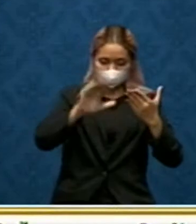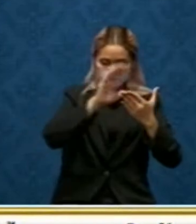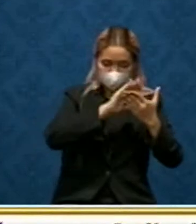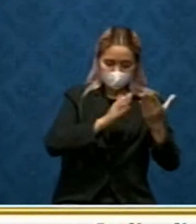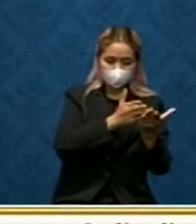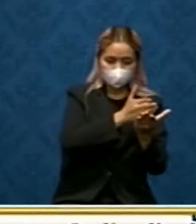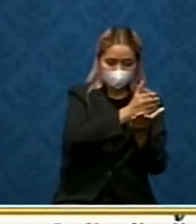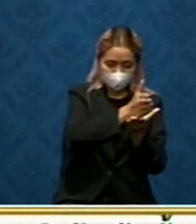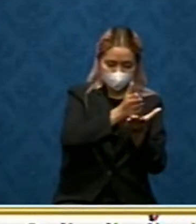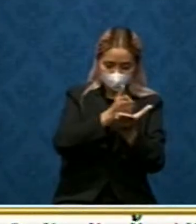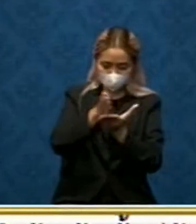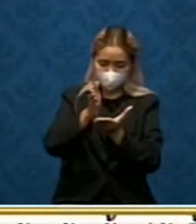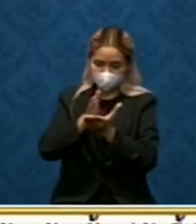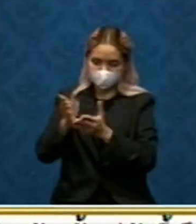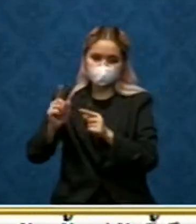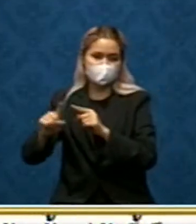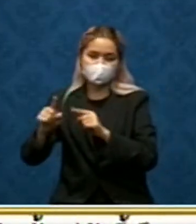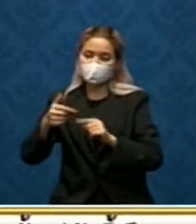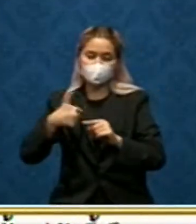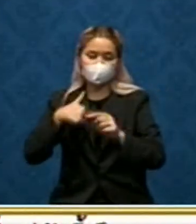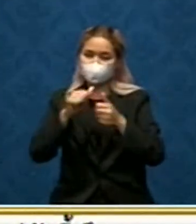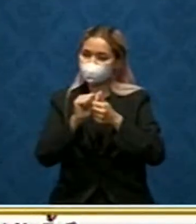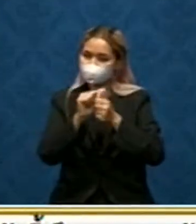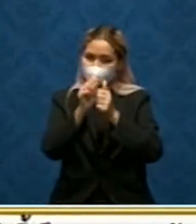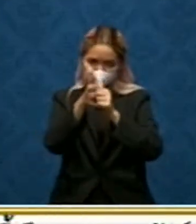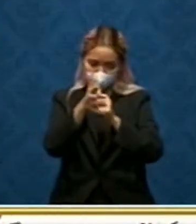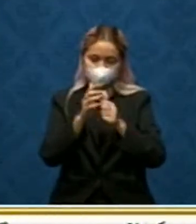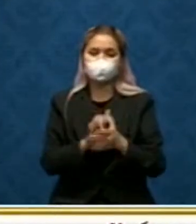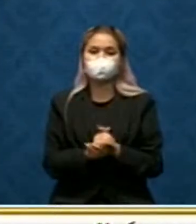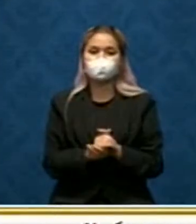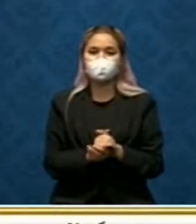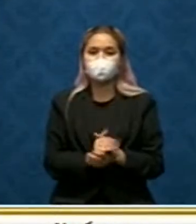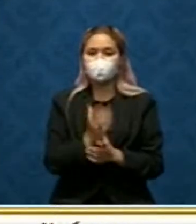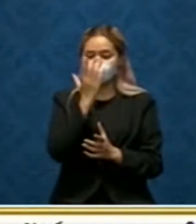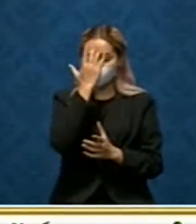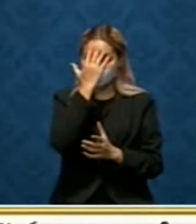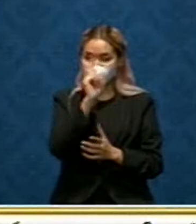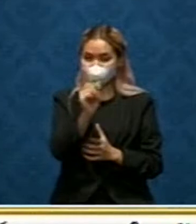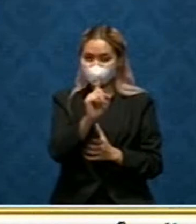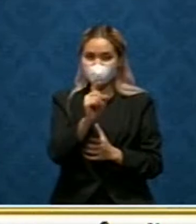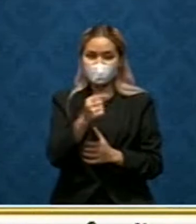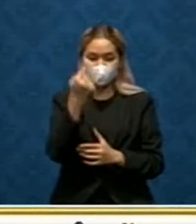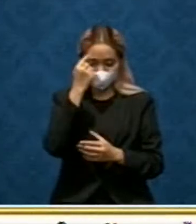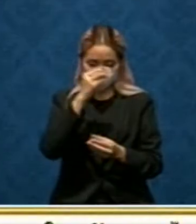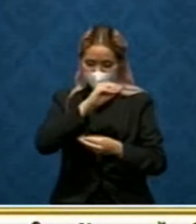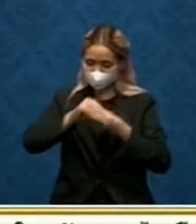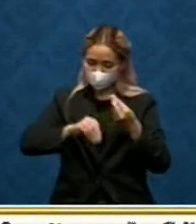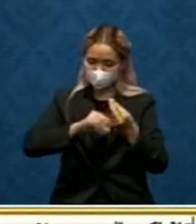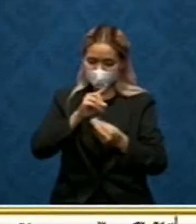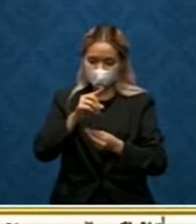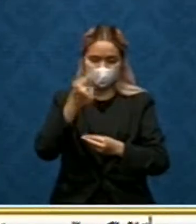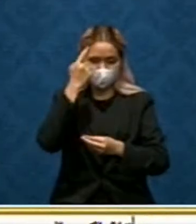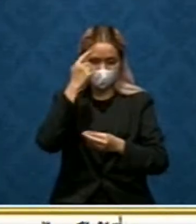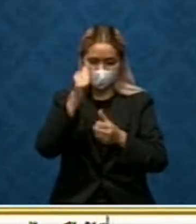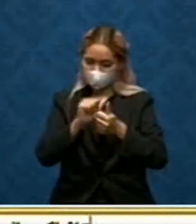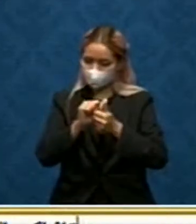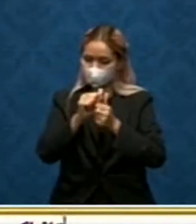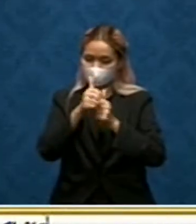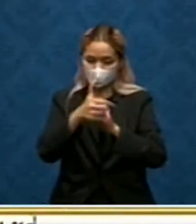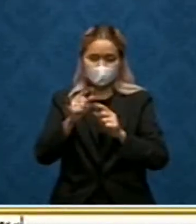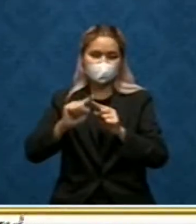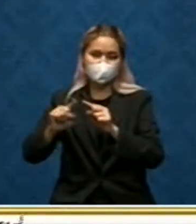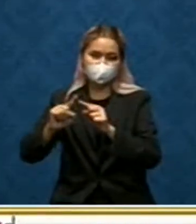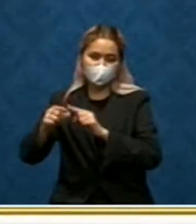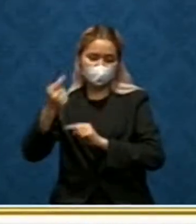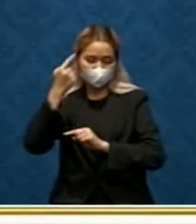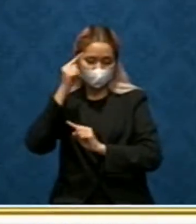ด้าน ตามเขาไม่ทันมันถง ได้ เสร็กิเรากเลยตามไม่ทัน หลายอย่าง ซึงเป็